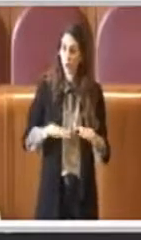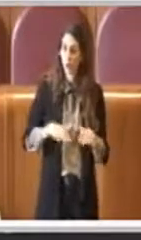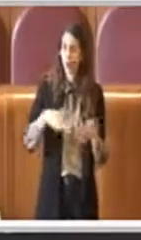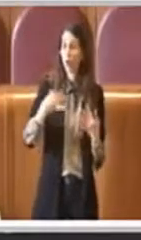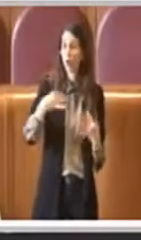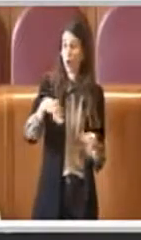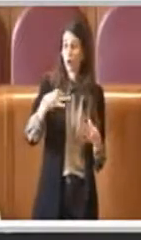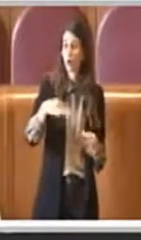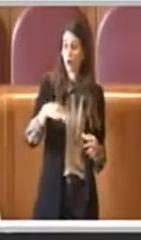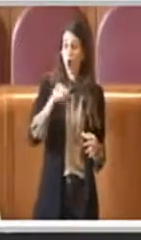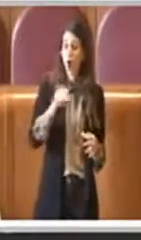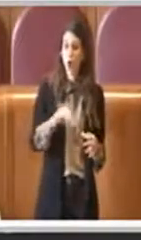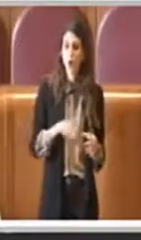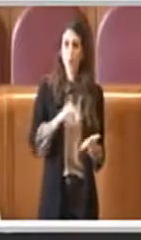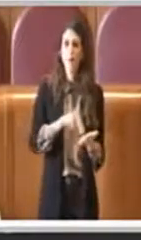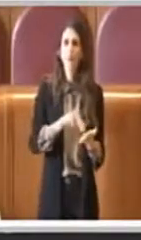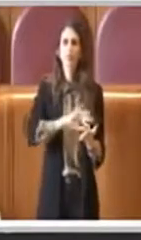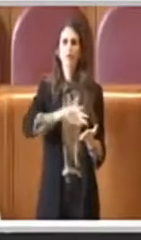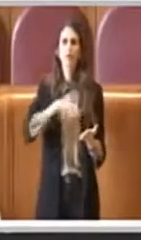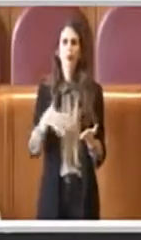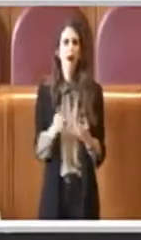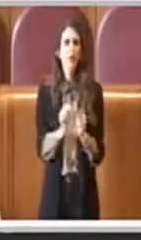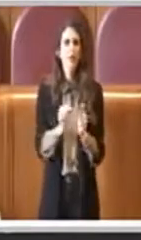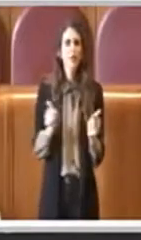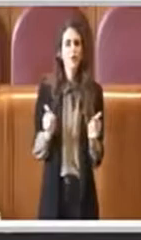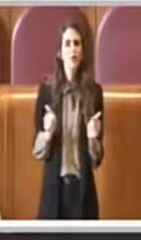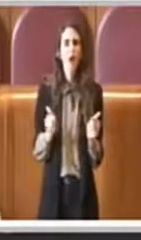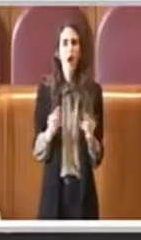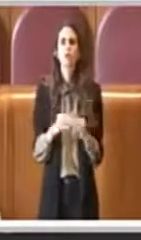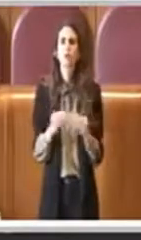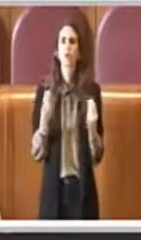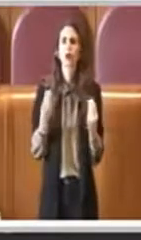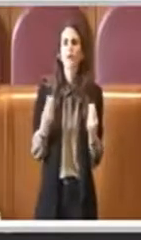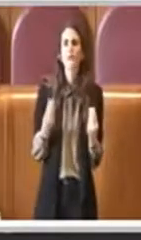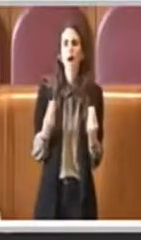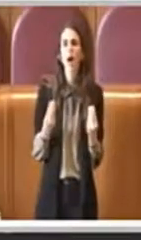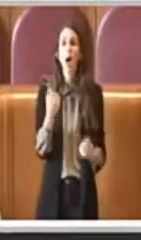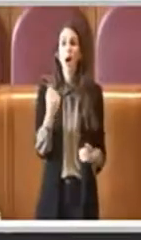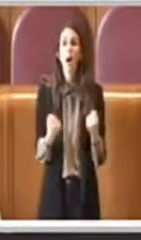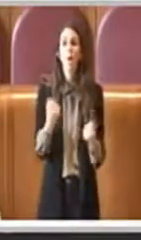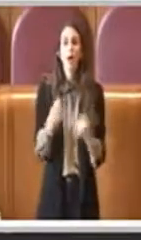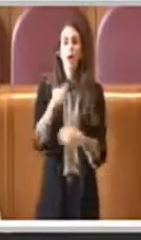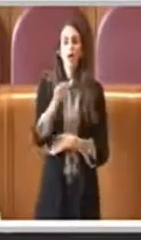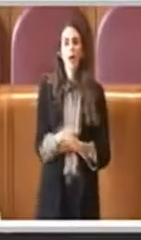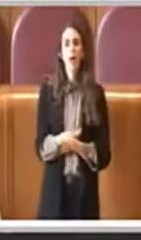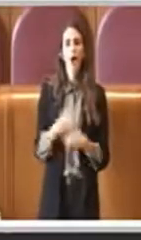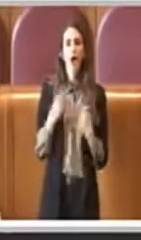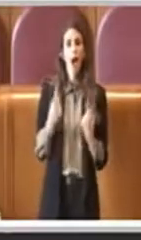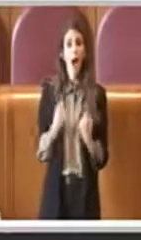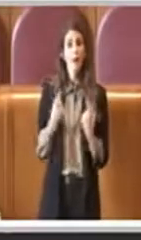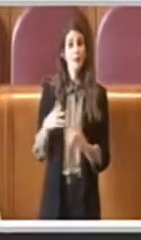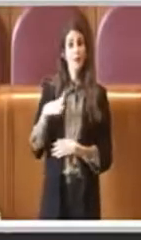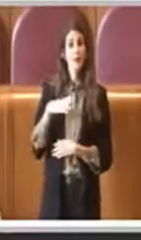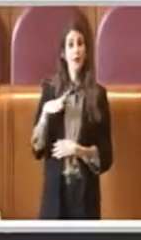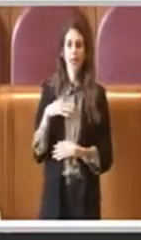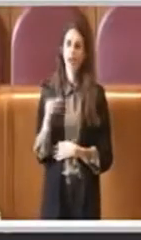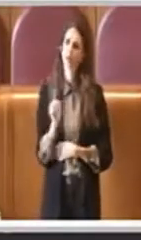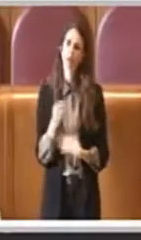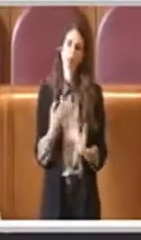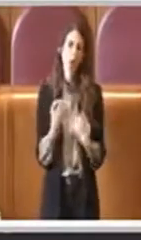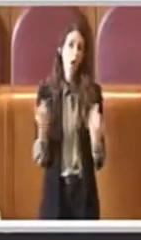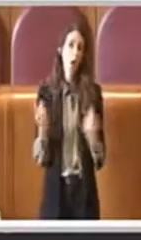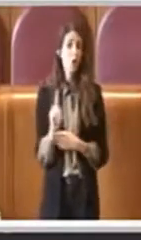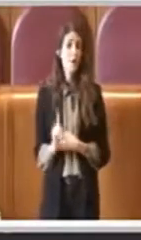via altre prenotazioni e si mette in lista nella ZADL a fare cosa? Ad attendere i clienti? No, non può farlo, perché appunto stiamo parlando di due